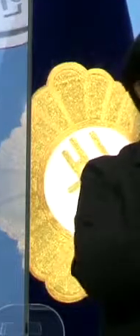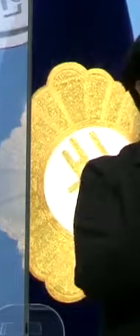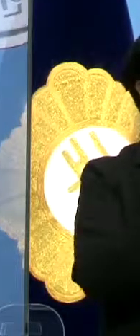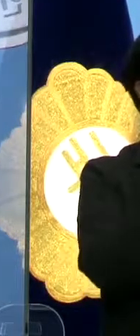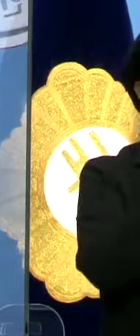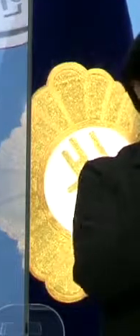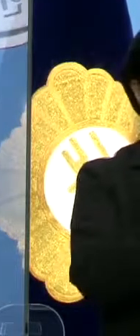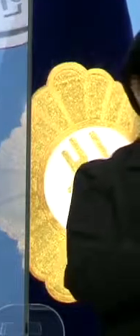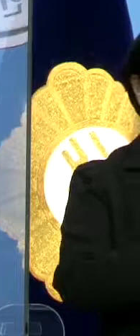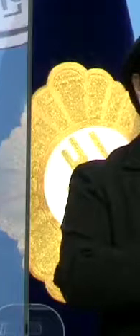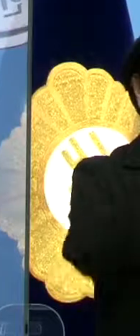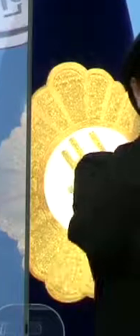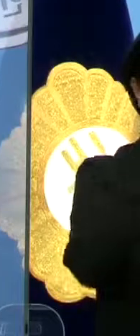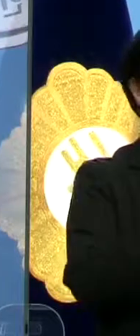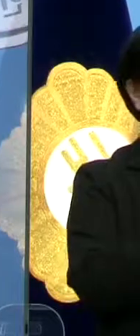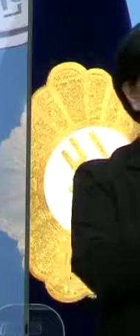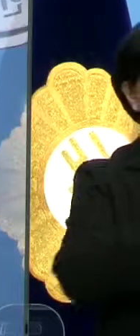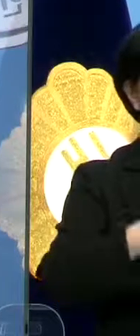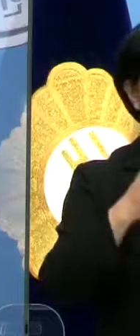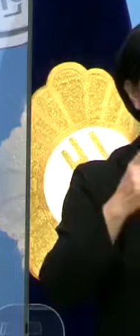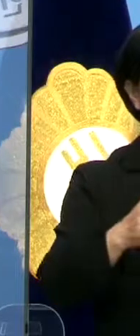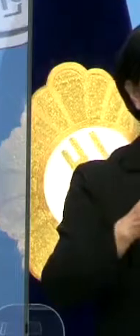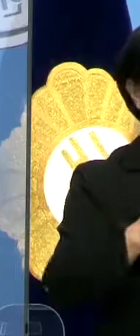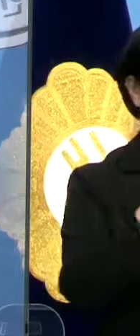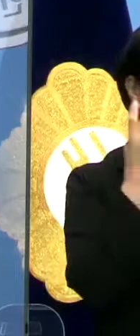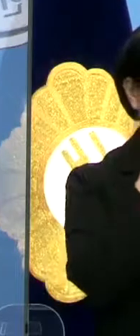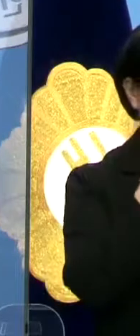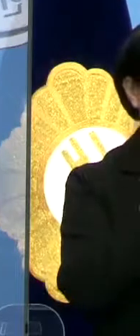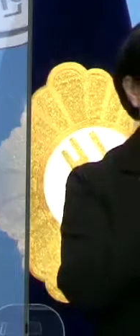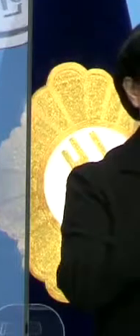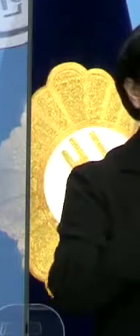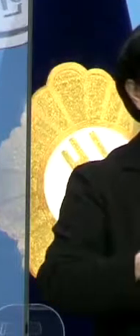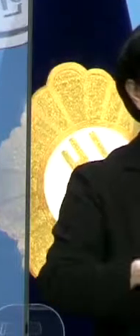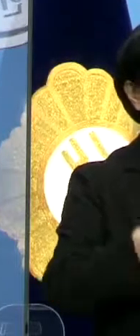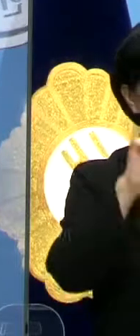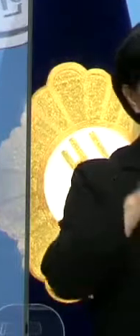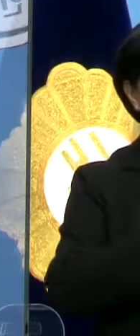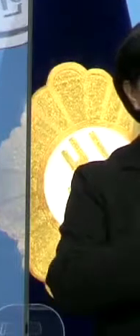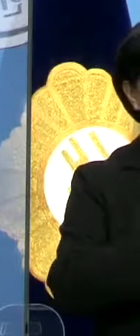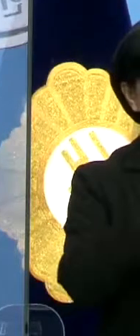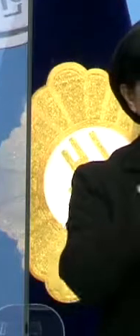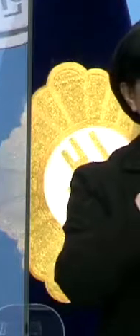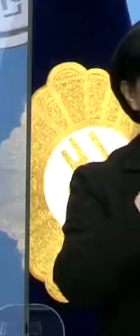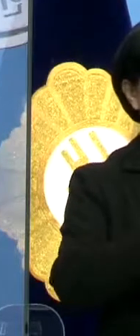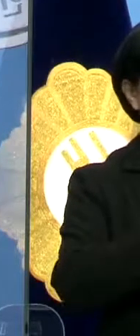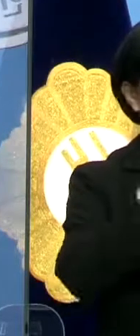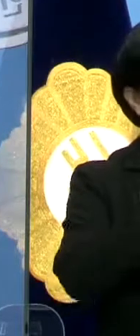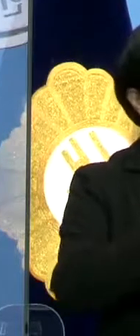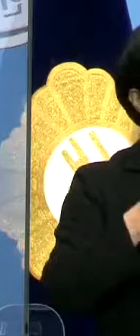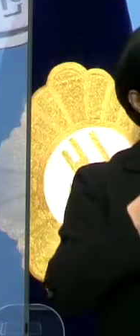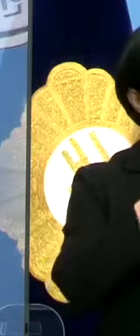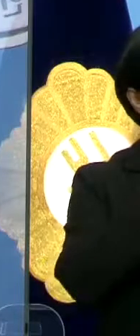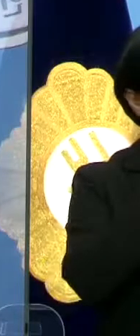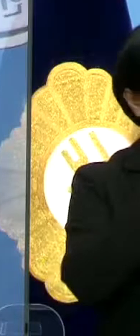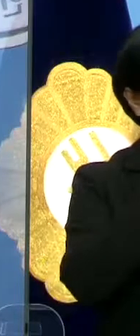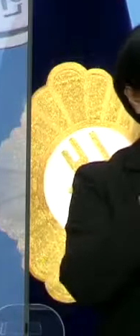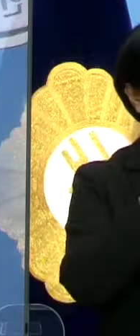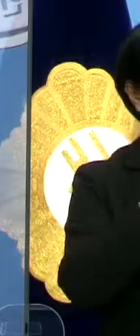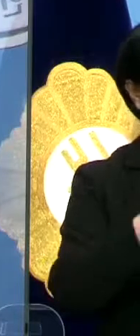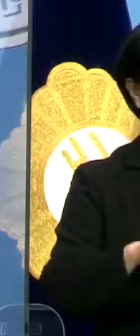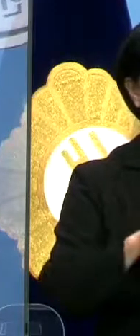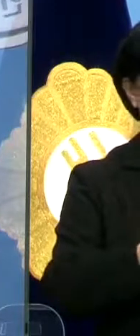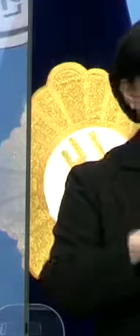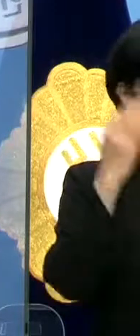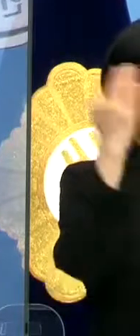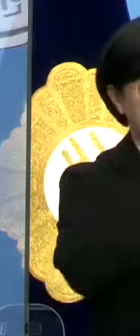수년간 그 구청에서 단속도 하지 않는 그런 모습을 보여왔습니다 이에 대해서 문제제기를 하자 위증